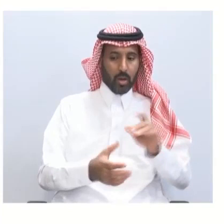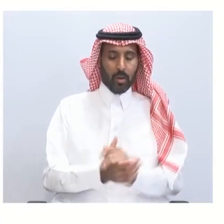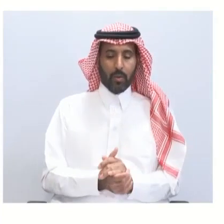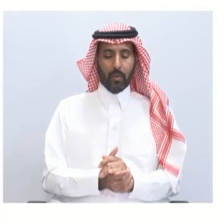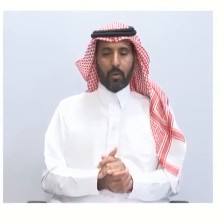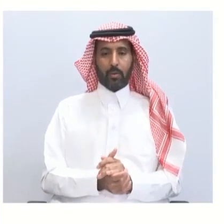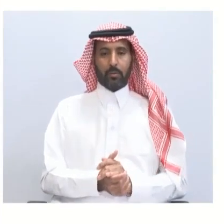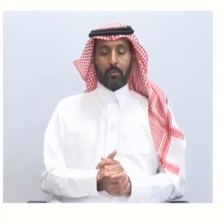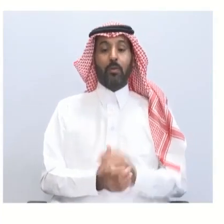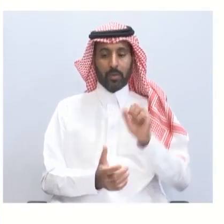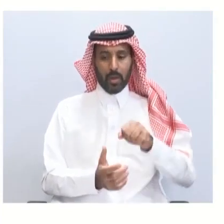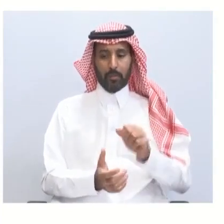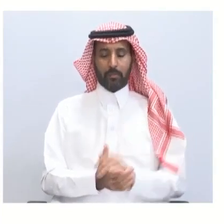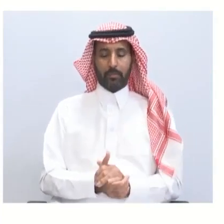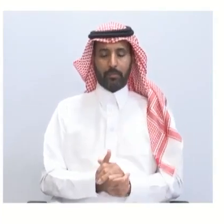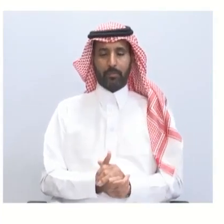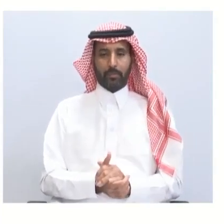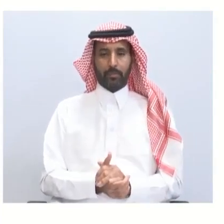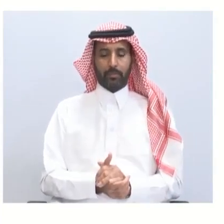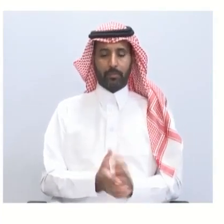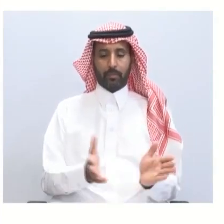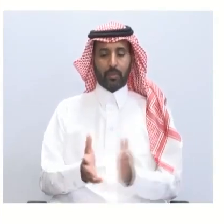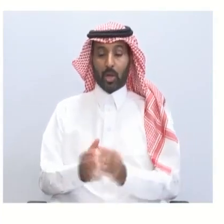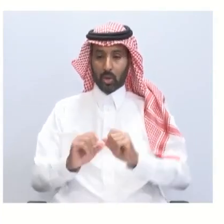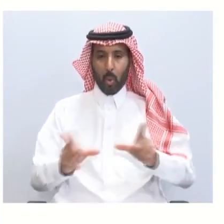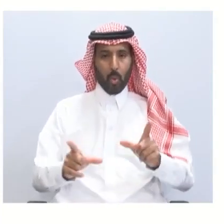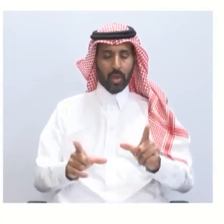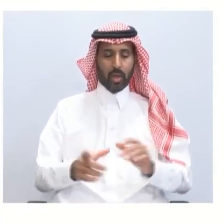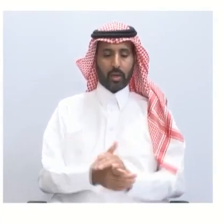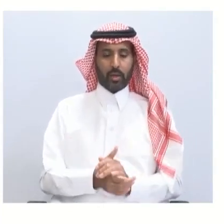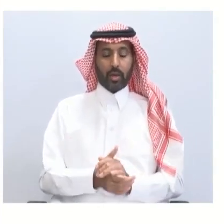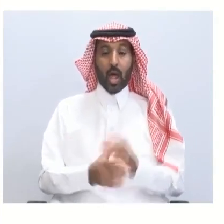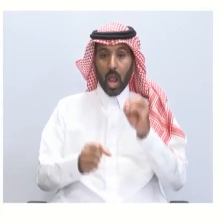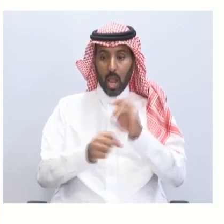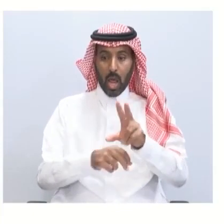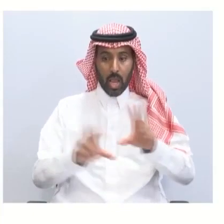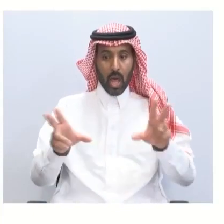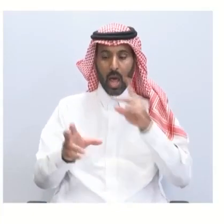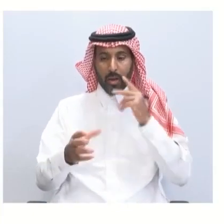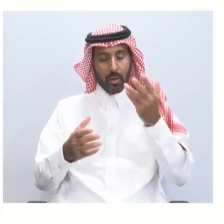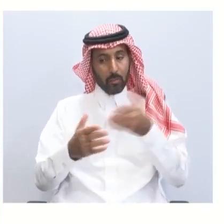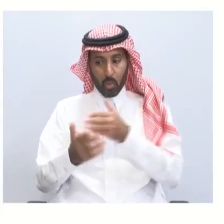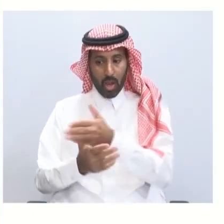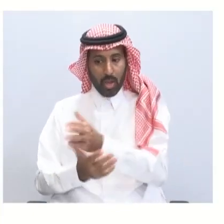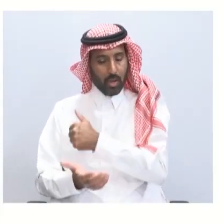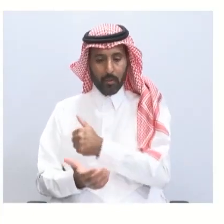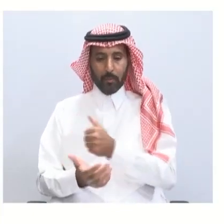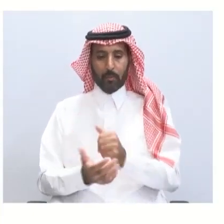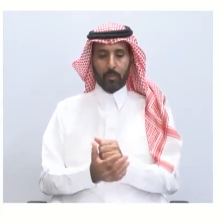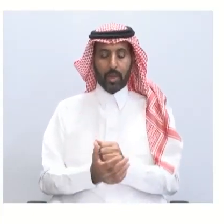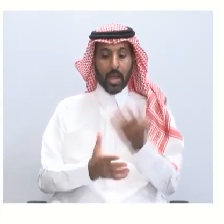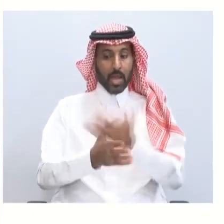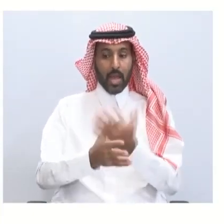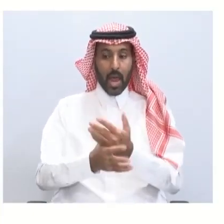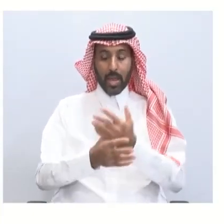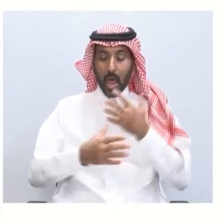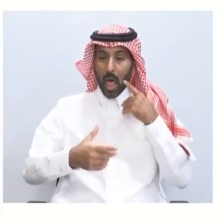لا نعم التوضيح الاعلان غير مظلل لان